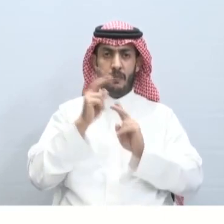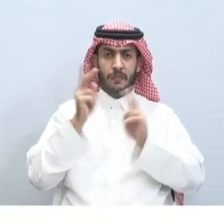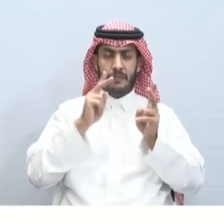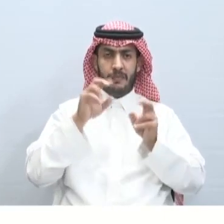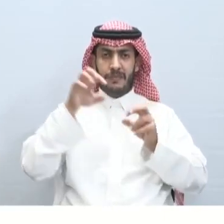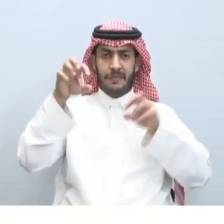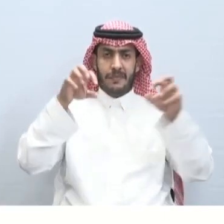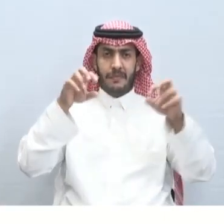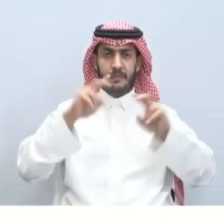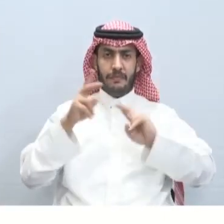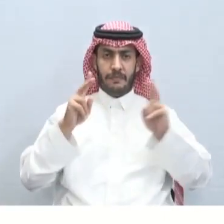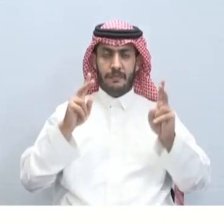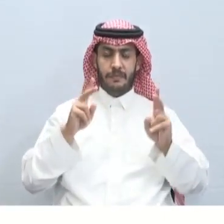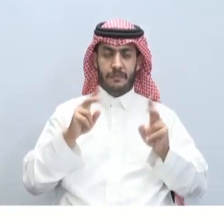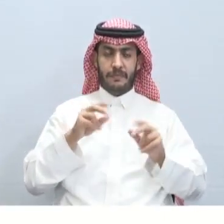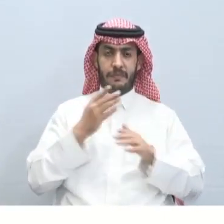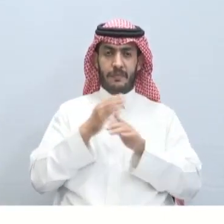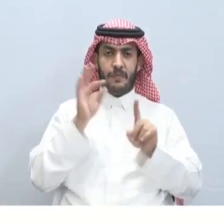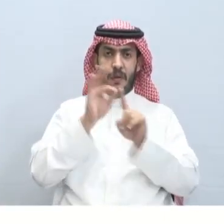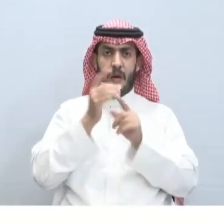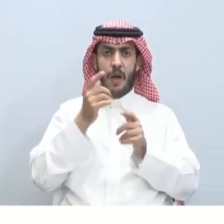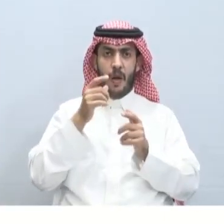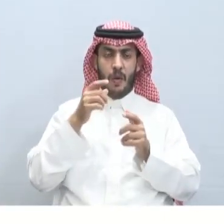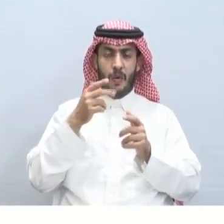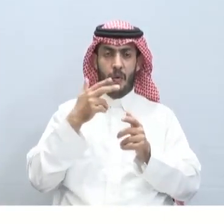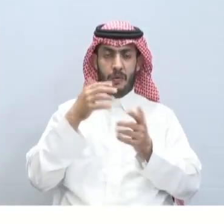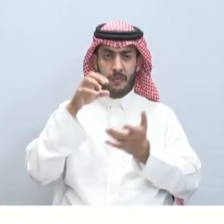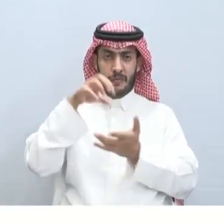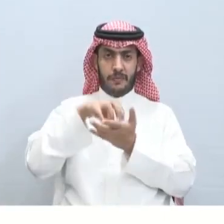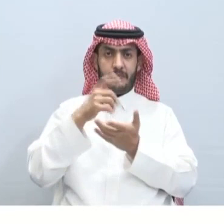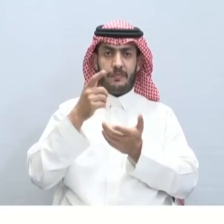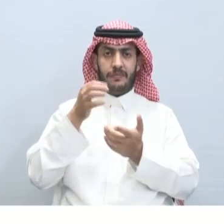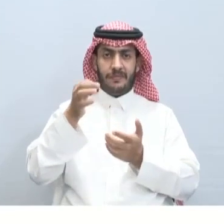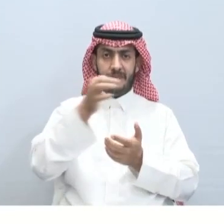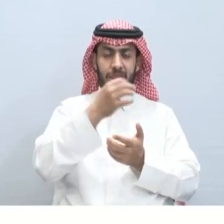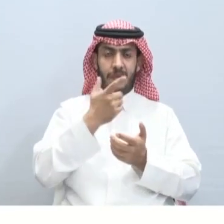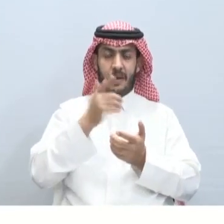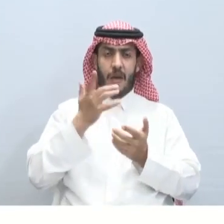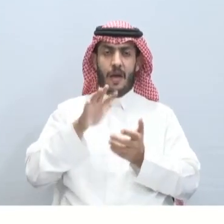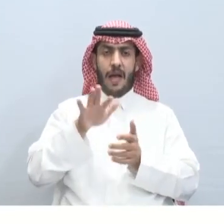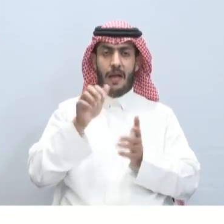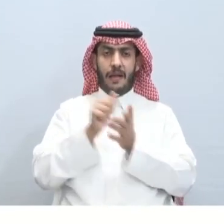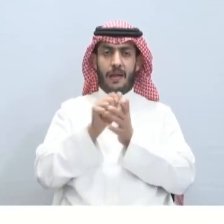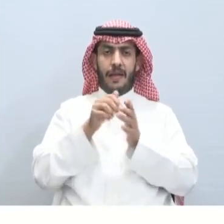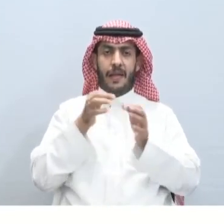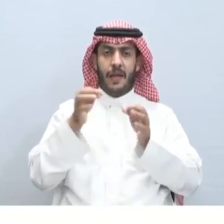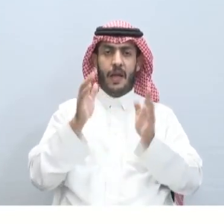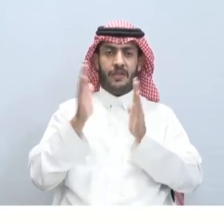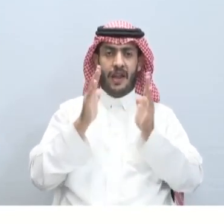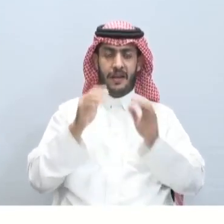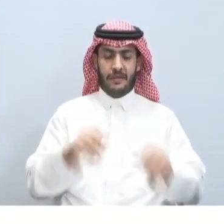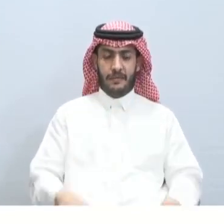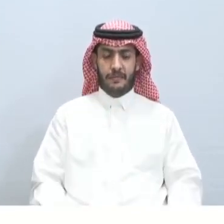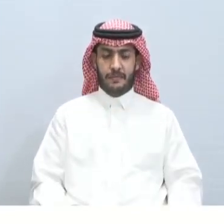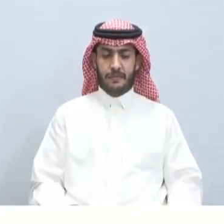عن المنطقه الاخرى كما ذكرنا قد نستهدف دوله قد نستهدف مدينه او قد نستهدف احياء داخل المدينه دون